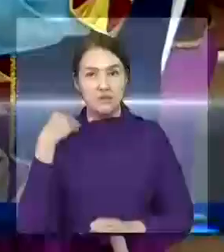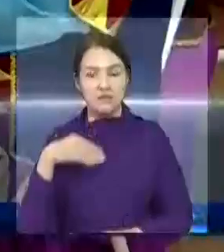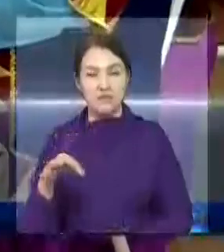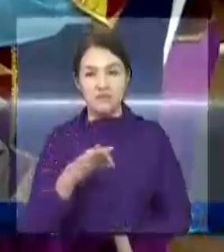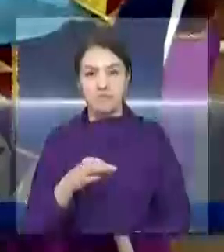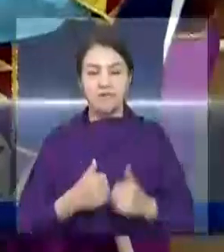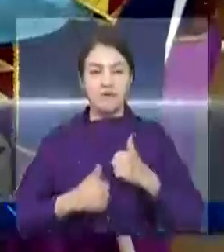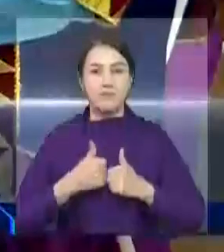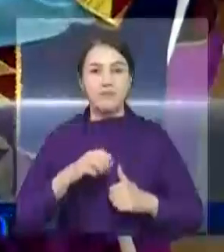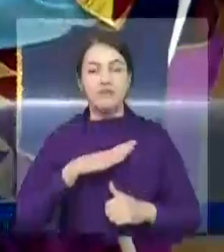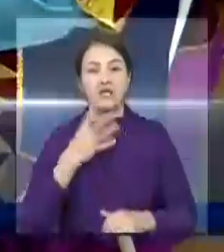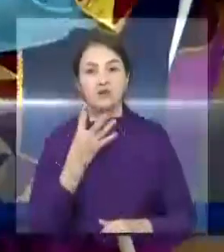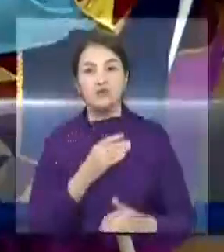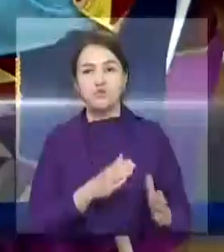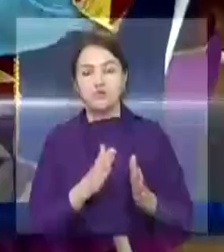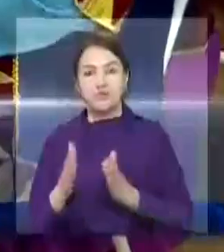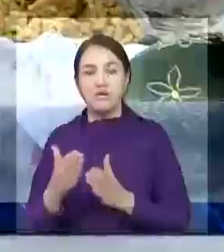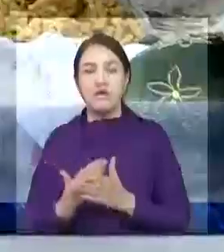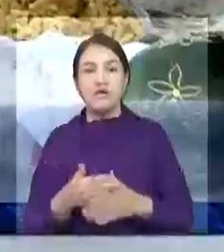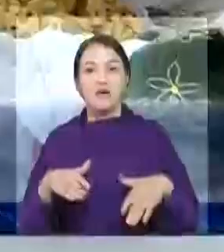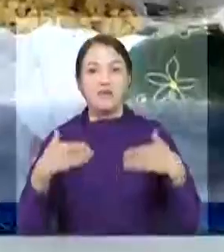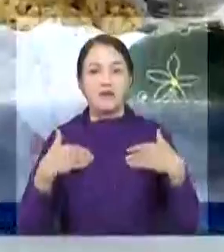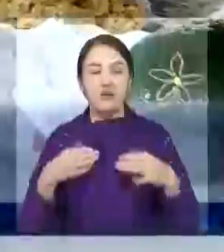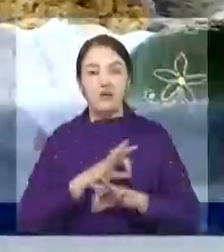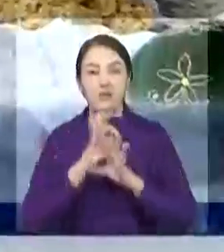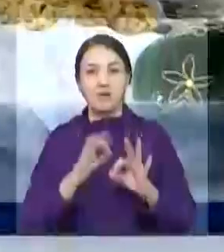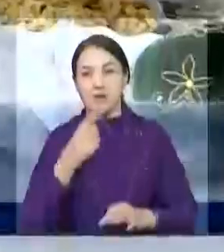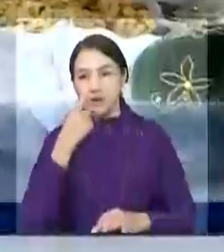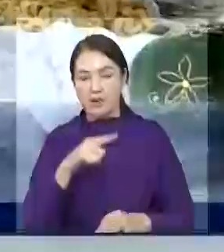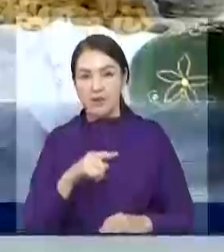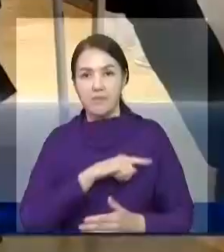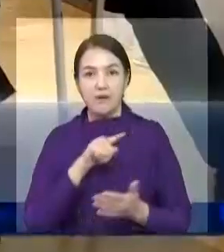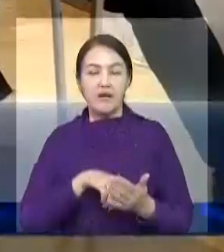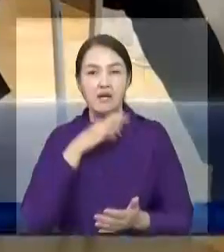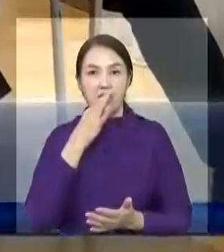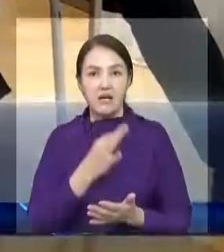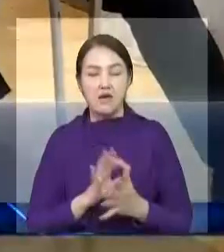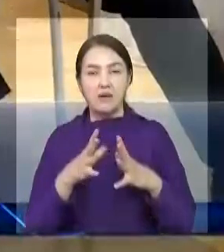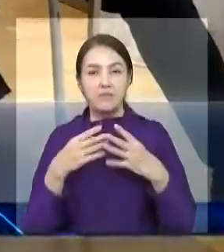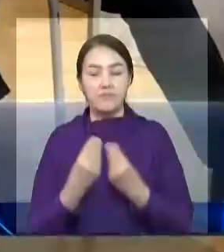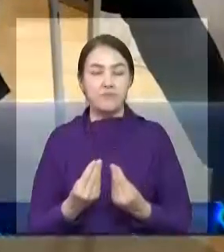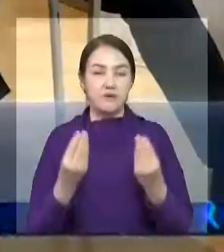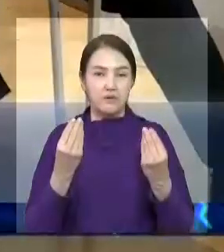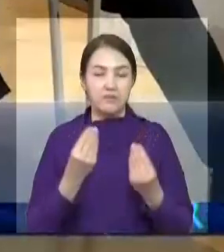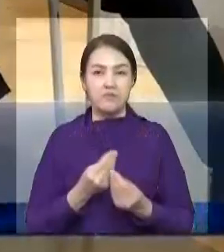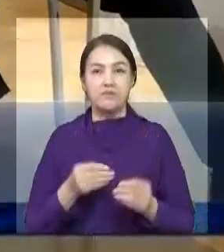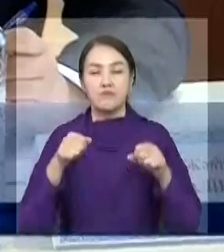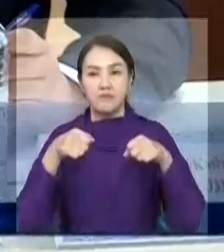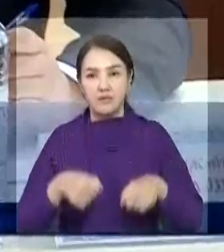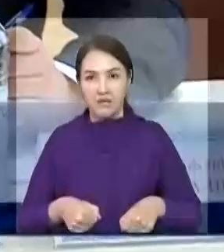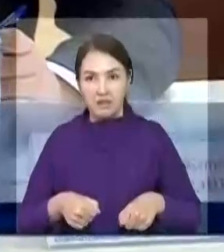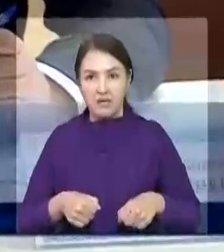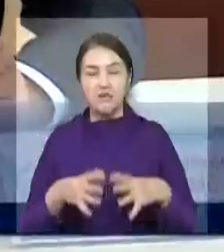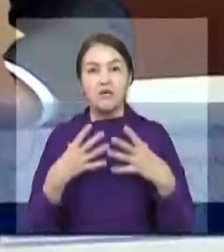области. Конкурс состоял из 4 туров. Это приветствие, творческий номер, вопросы-ответы о семейных ценностях и праве,